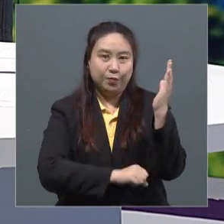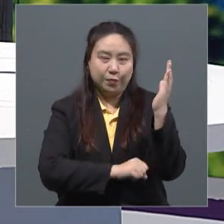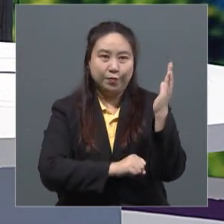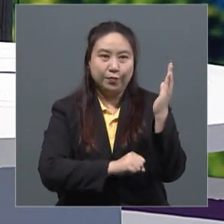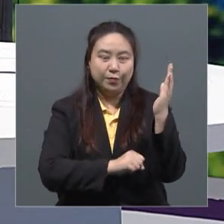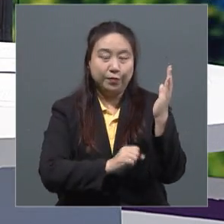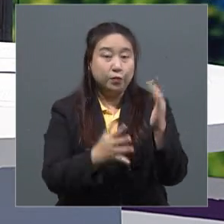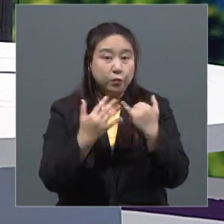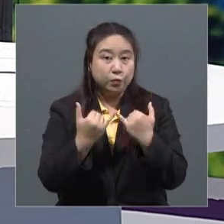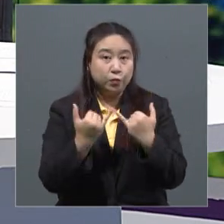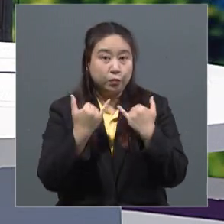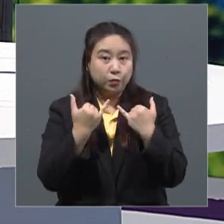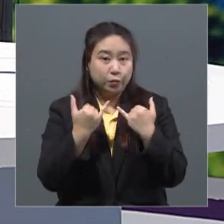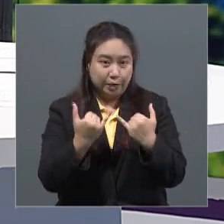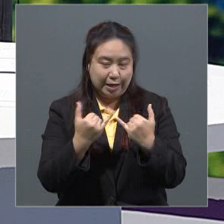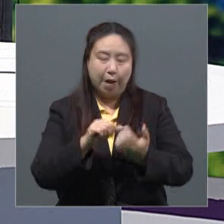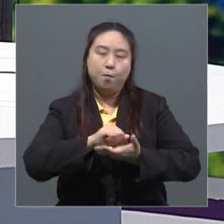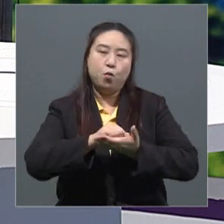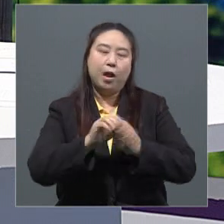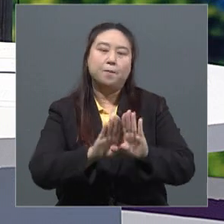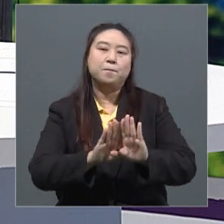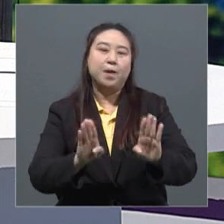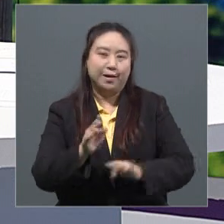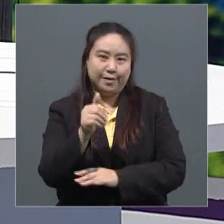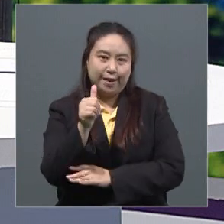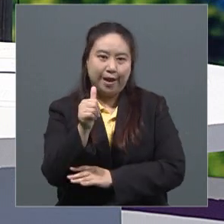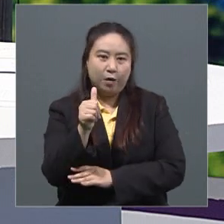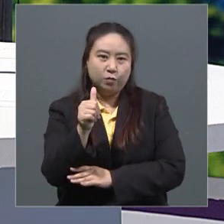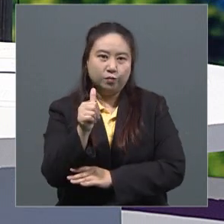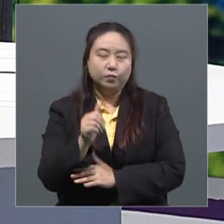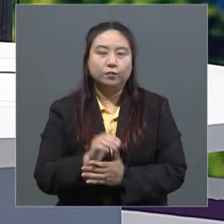าล่าสุดในขณะนี้ก็สามารถเปิดให้บริการได้ตามปกติแล้วโดยเฉพาะเกี่ยวกับเรื่องของการท่องเที่ยวนะคะ